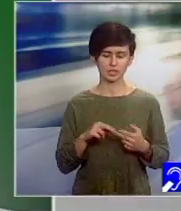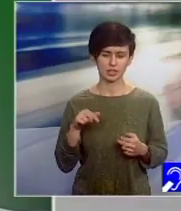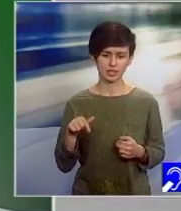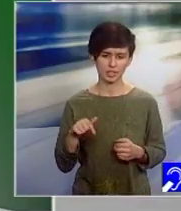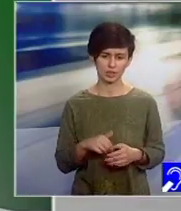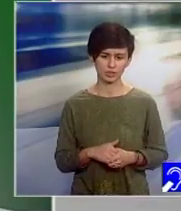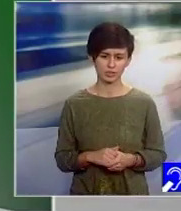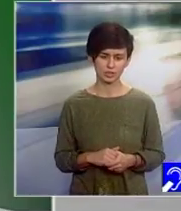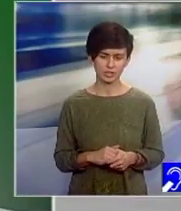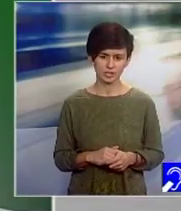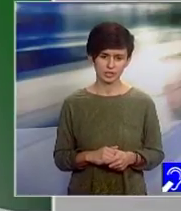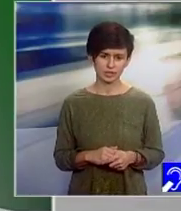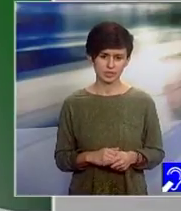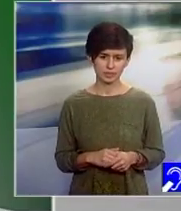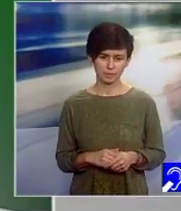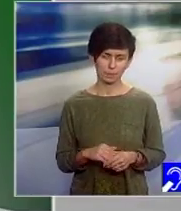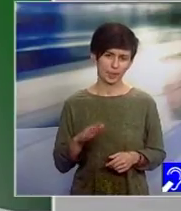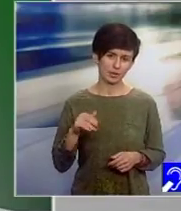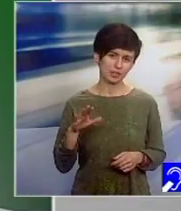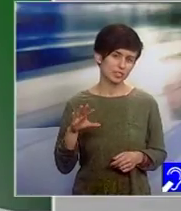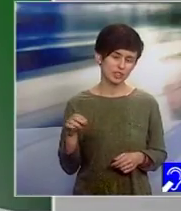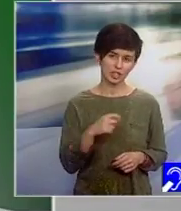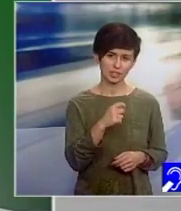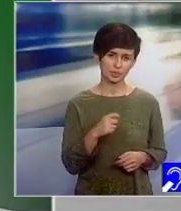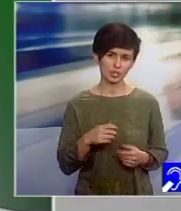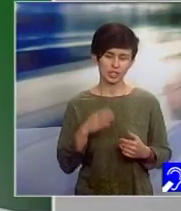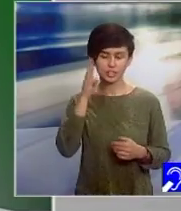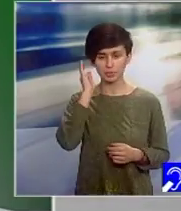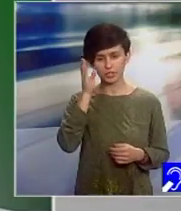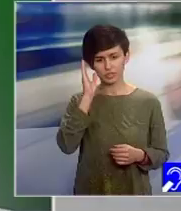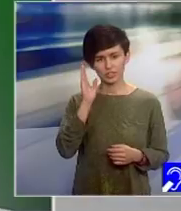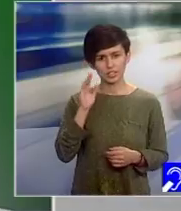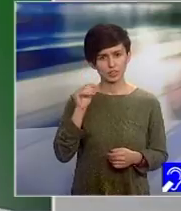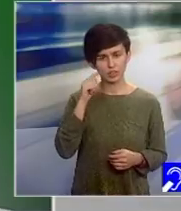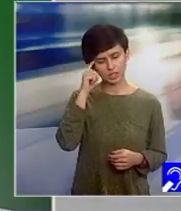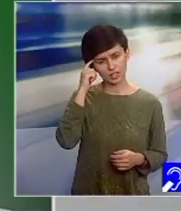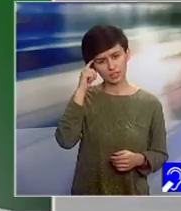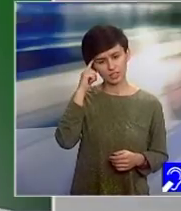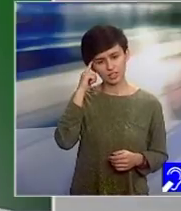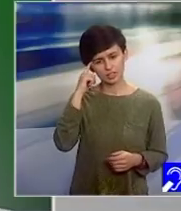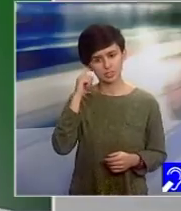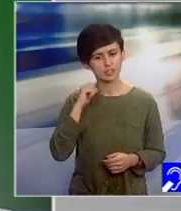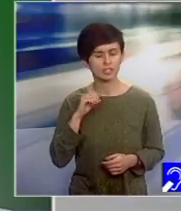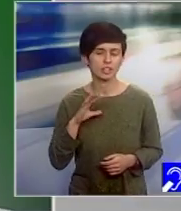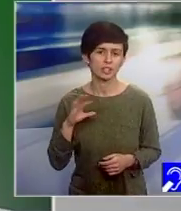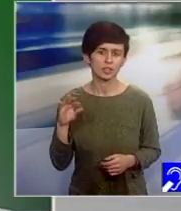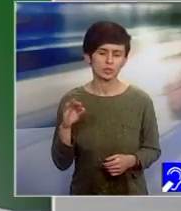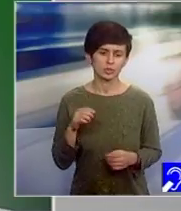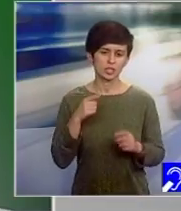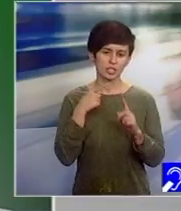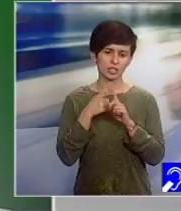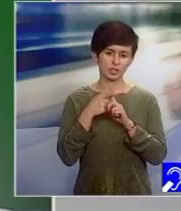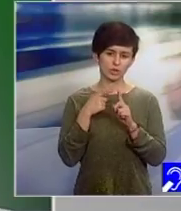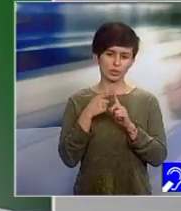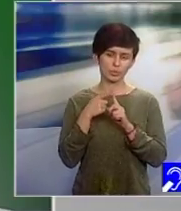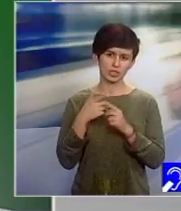Strasbourg. Mai aveți în gând și alte proiecte pentru viitor? V-ați făcut planul? Vă gândiți la un alt obiectiv pe care